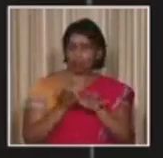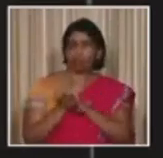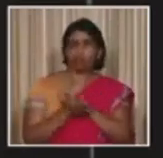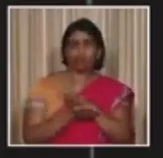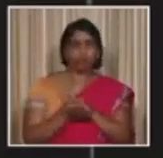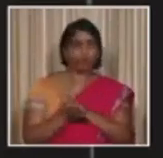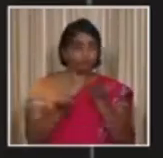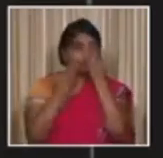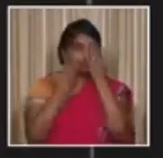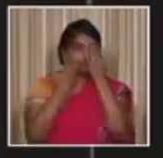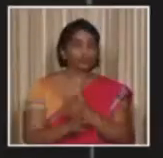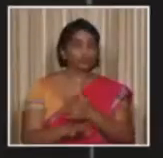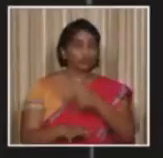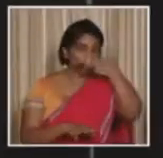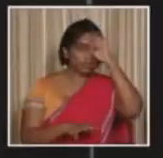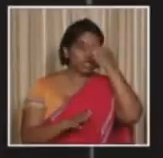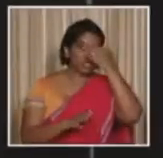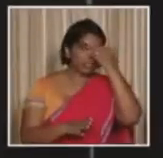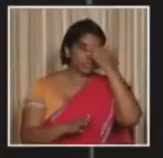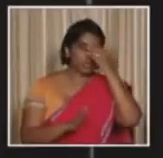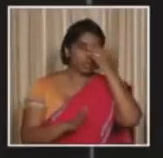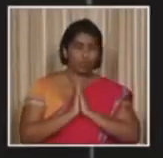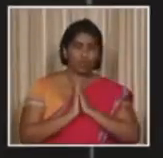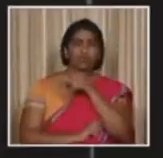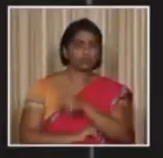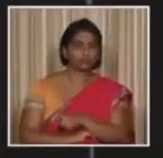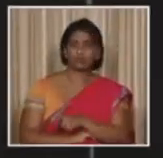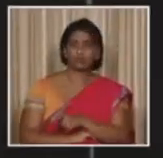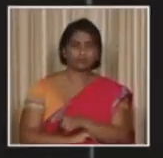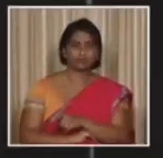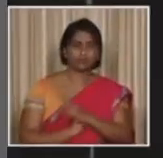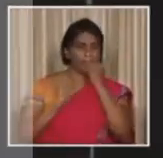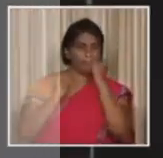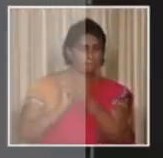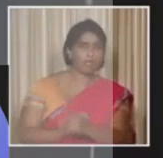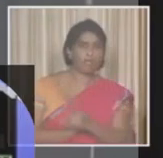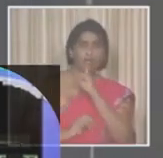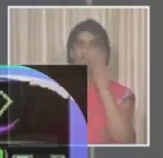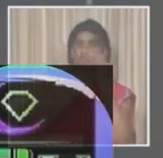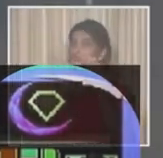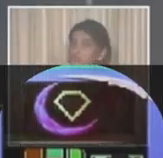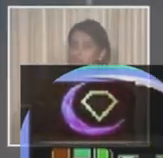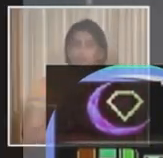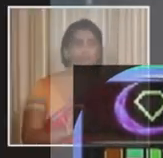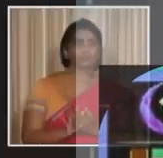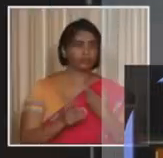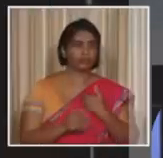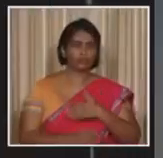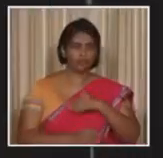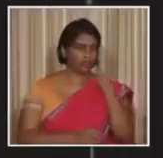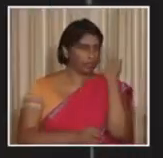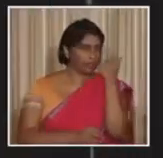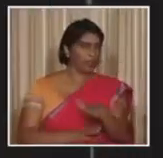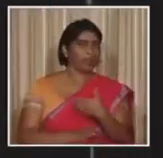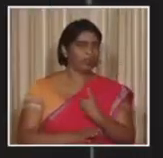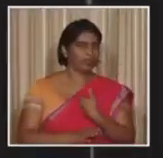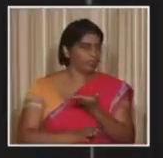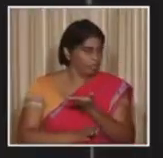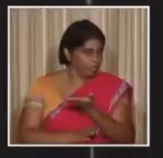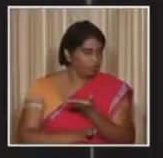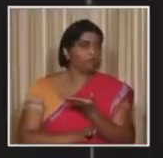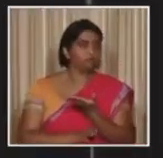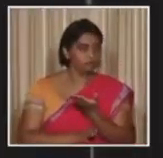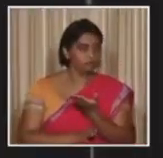සමූල ඝාතනයක් වුණේ නැහැ කියලා. මේ වගේ ඉතා පැහැදිලි සාක්ෂි දෙද්දී මේ වගේ සිංහල බෞද්ධයාට බෞද්ධයා ම්ලේච්ච ජාතියක් කියලා පෙන්වන